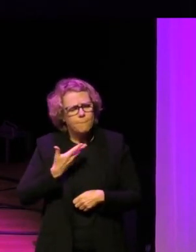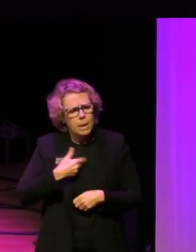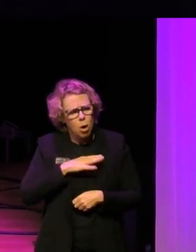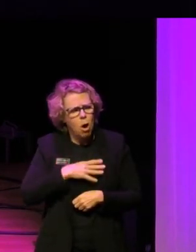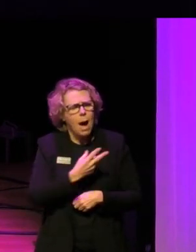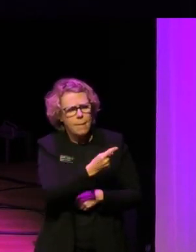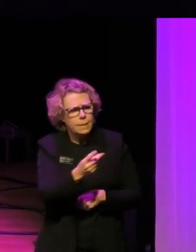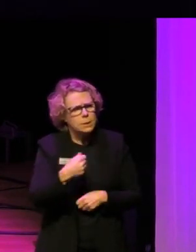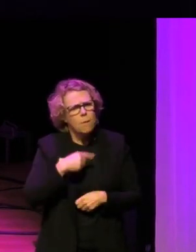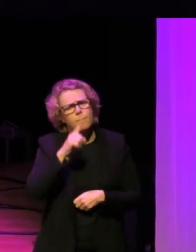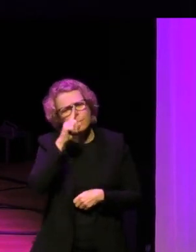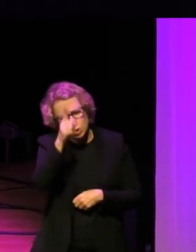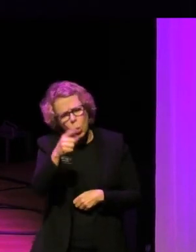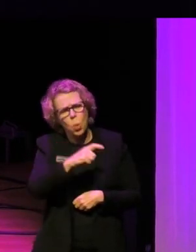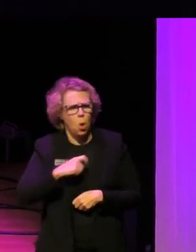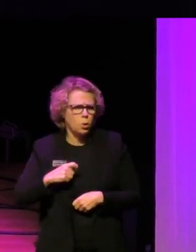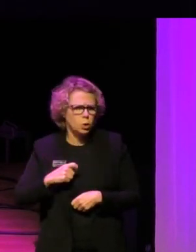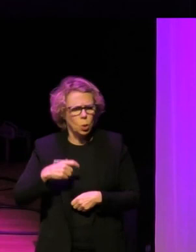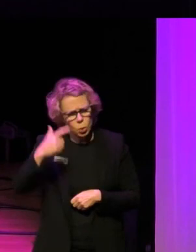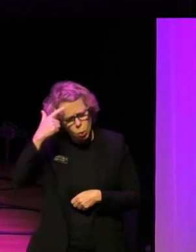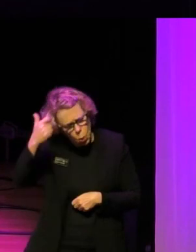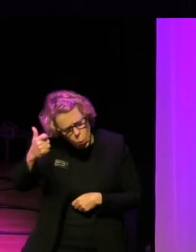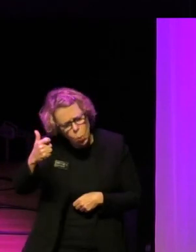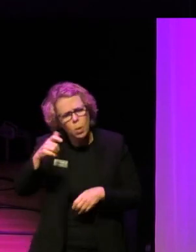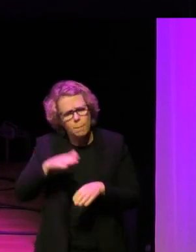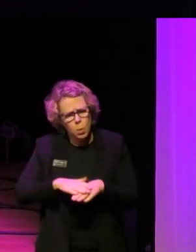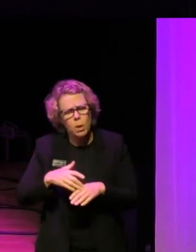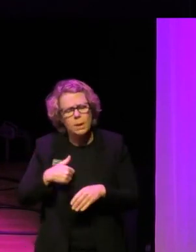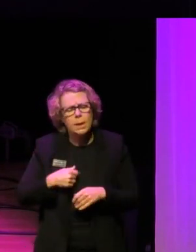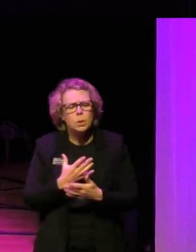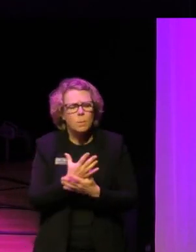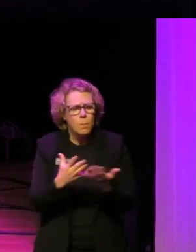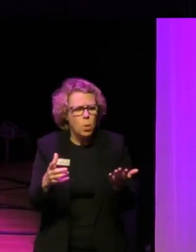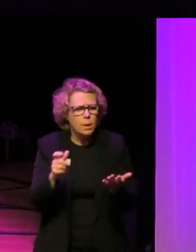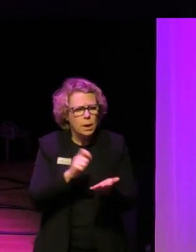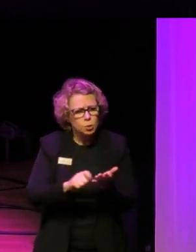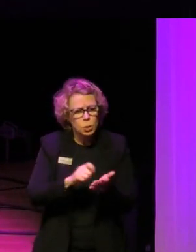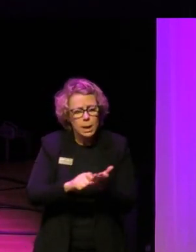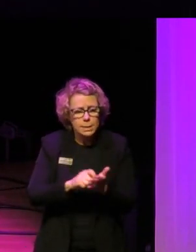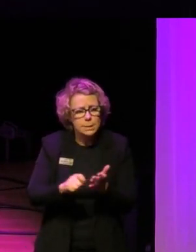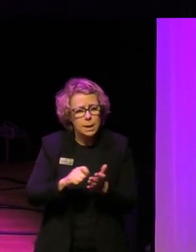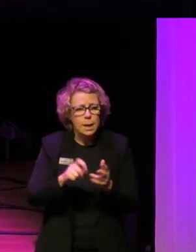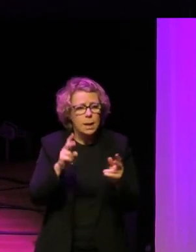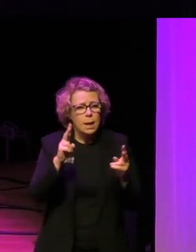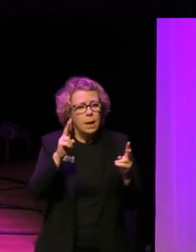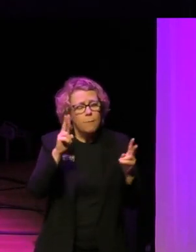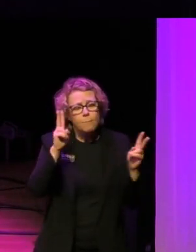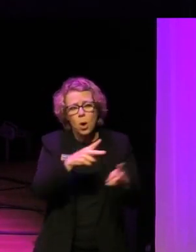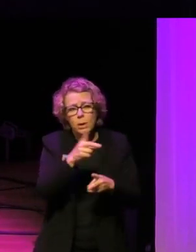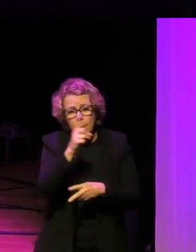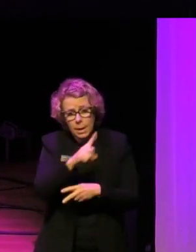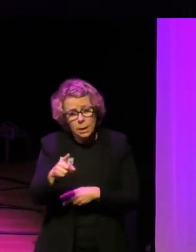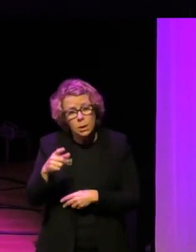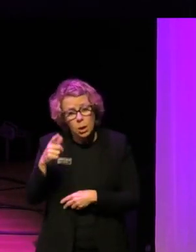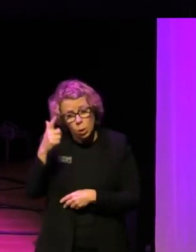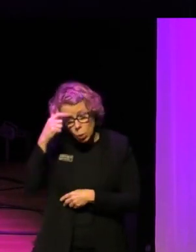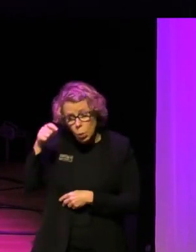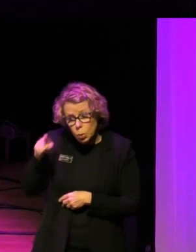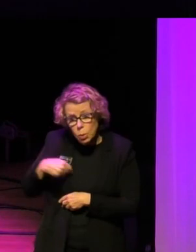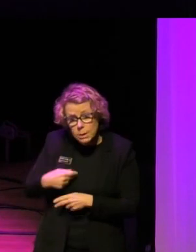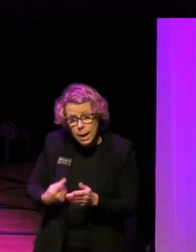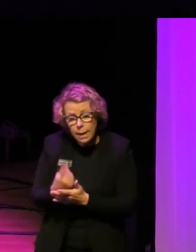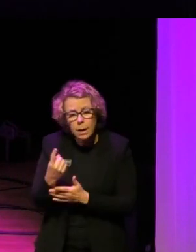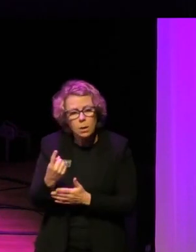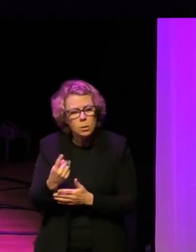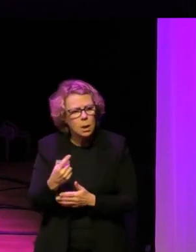tro. Det som driver mig idag, det är att en tro. Det är så många journalister som frågar med vanliga människor: tror du att det kommer hända